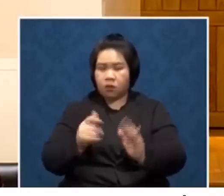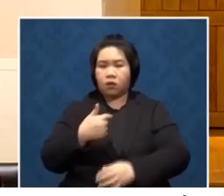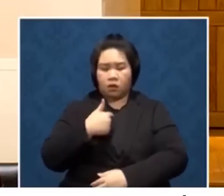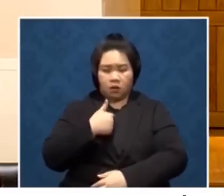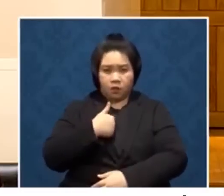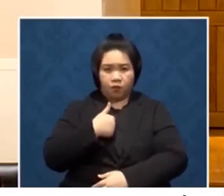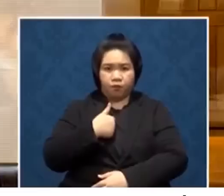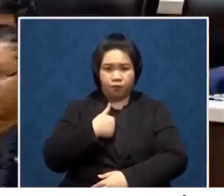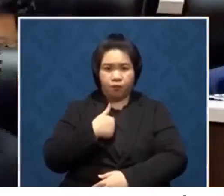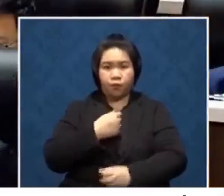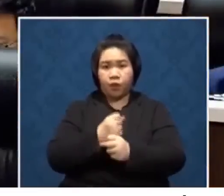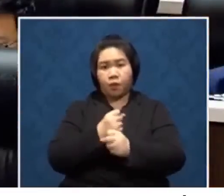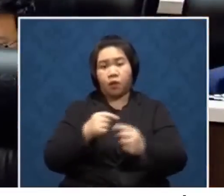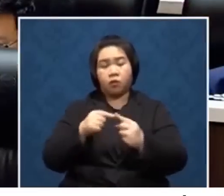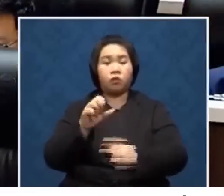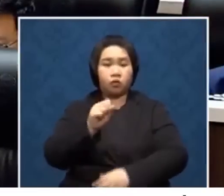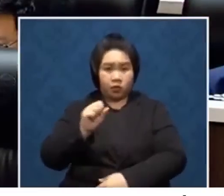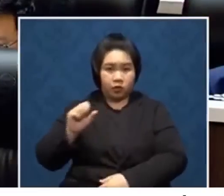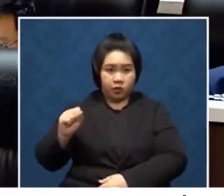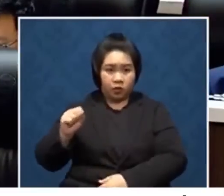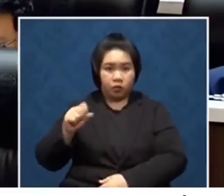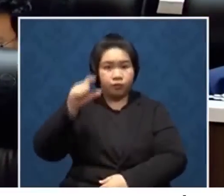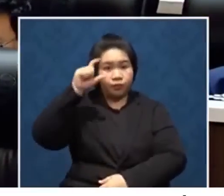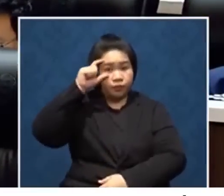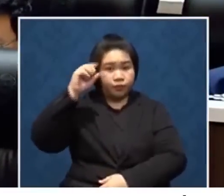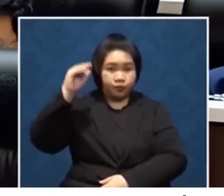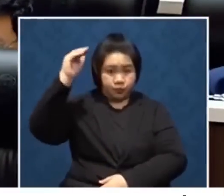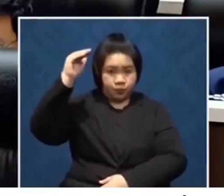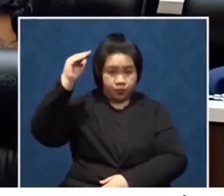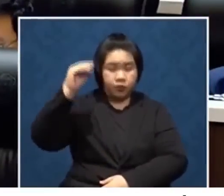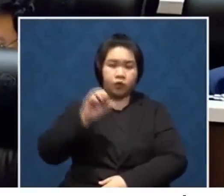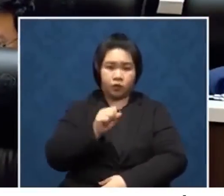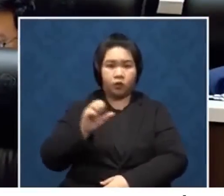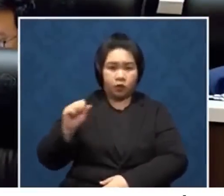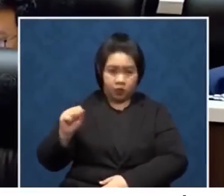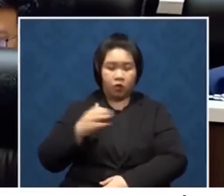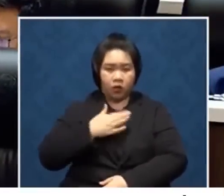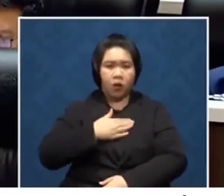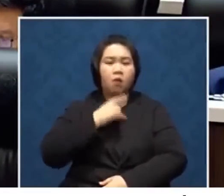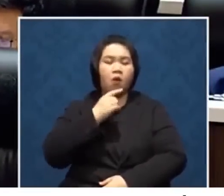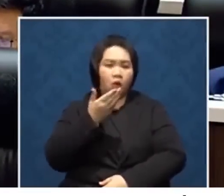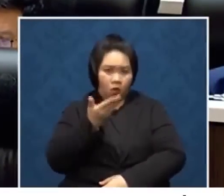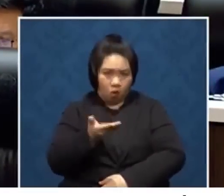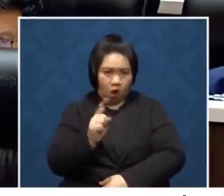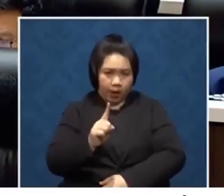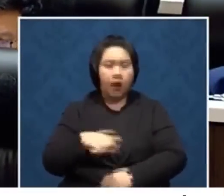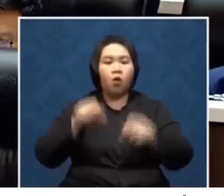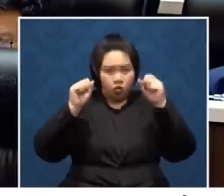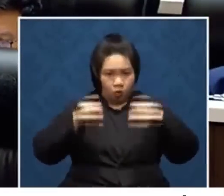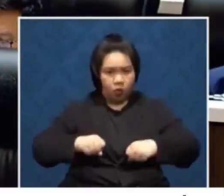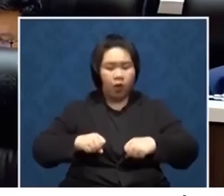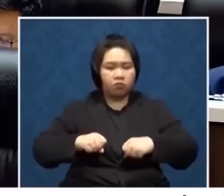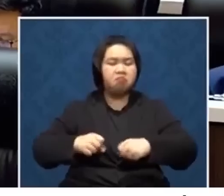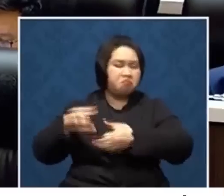ล้วนี่นะฮะแล้วก็มติดังกล่าวเนี่ยมีคนไปร้องผู้ตรวจแล้วผู้ตรวจก็ส่งให้ศาลรัฐธรรมนูญศาลรัฐธรรมนูญก็จะ